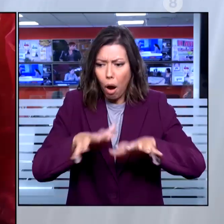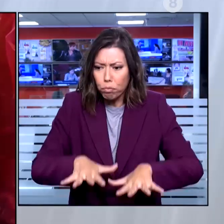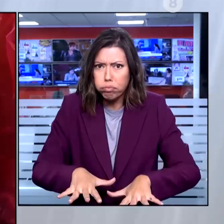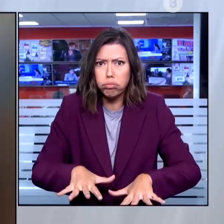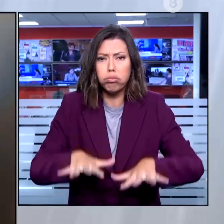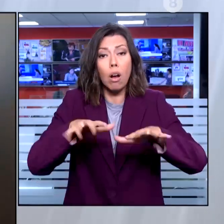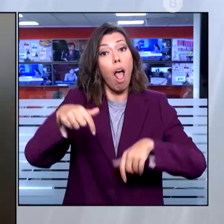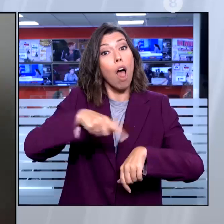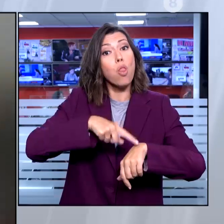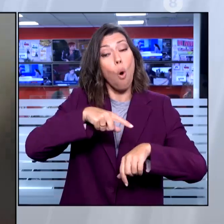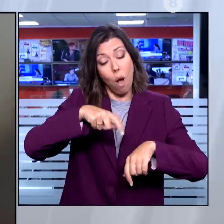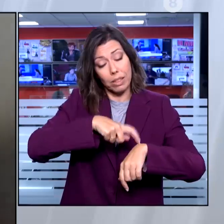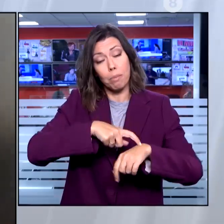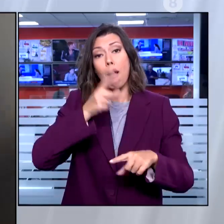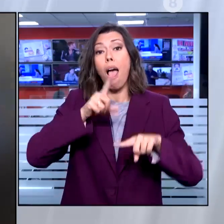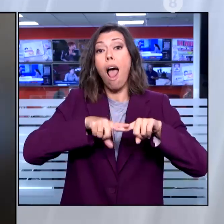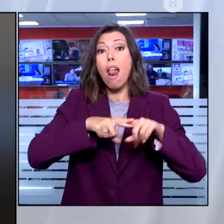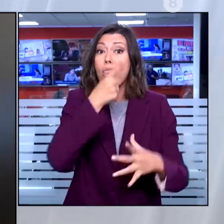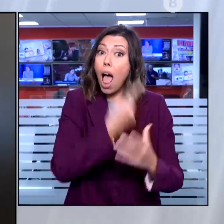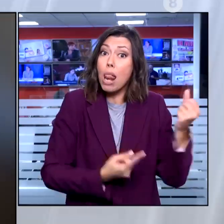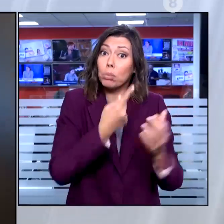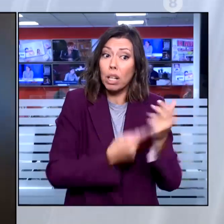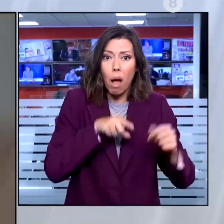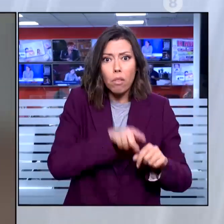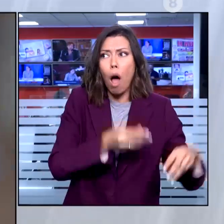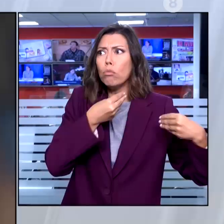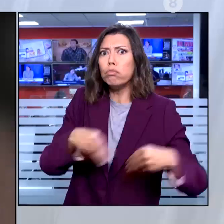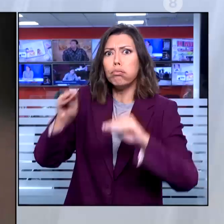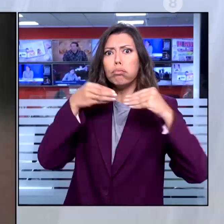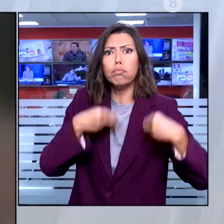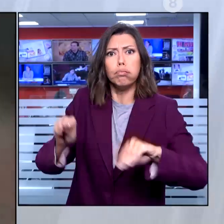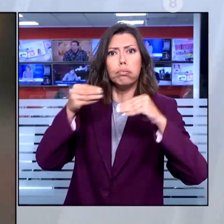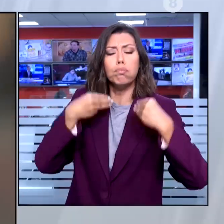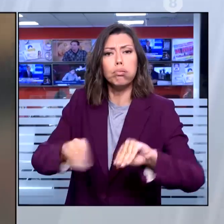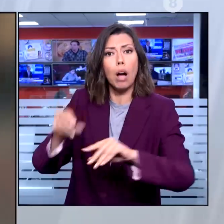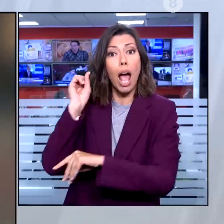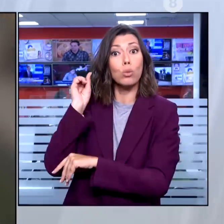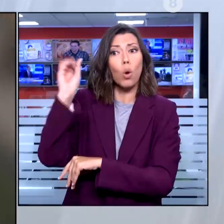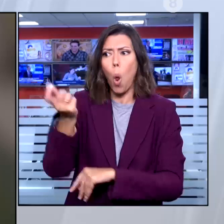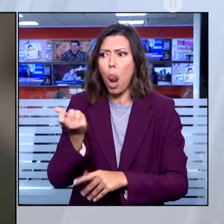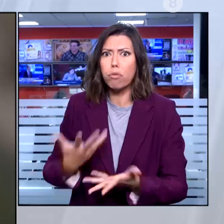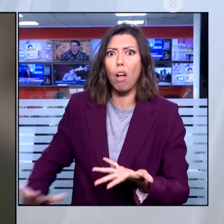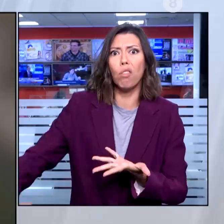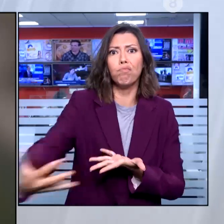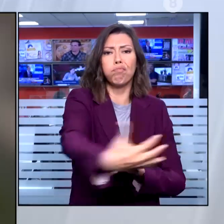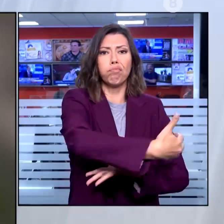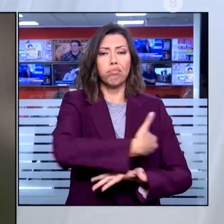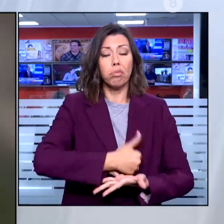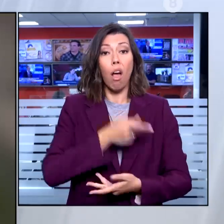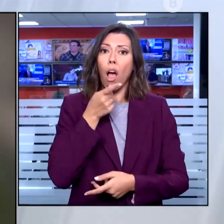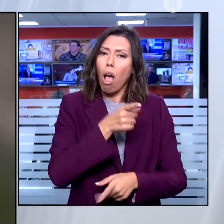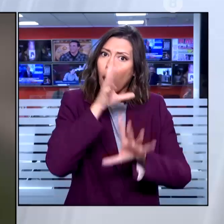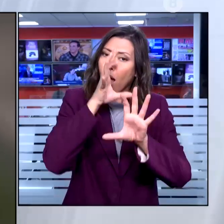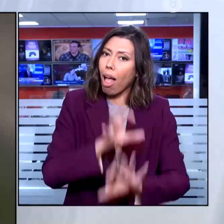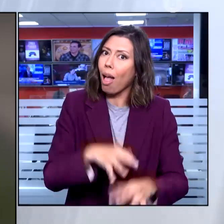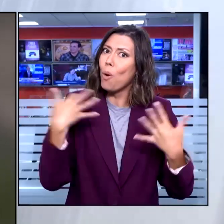βρίσκονταν σε έλλειψη και τα οποία μεταπουλούσαν και σε χώρες του εξωτερικού. Το θράσος τους ήταν τέτοιο που δεν σταμάτησαν την παράνομη δράση τους ακόμη